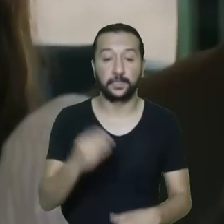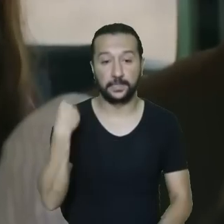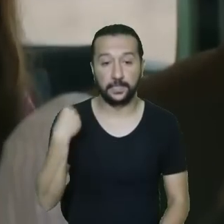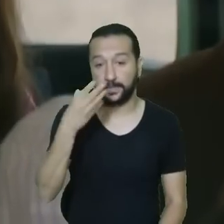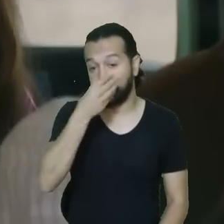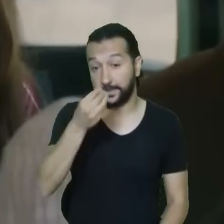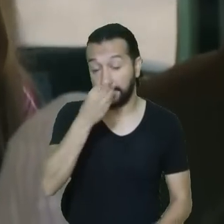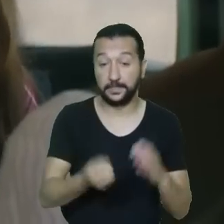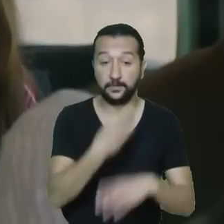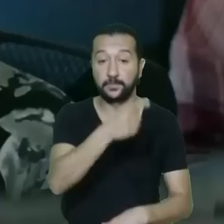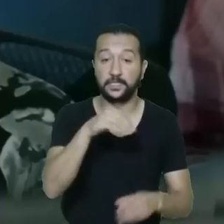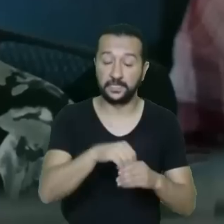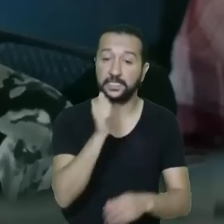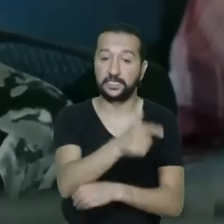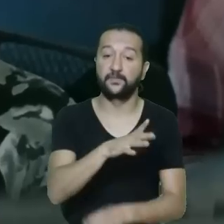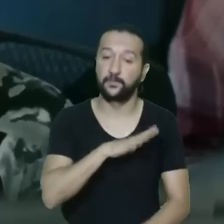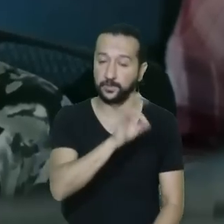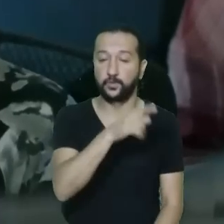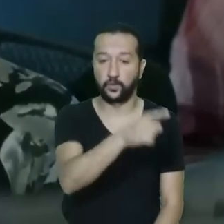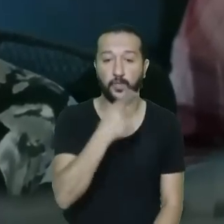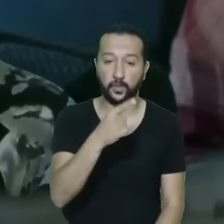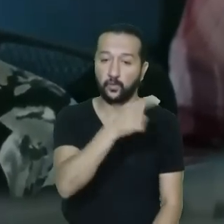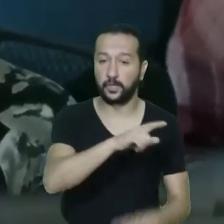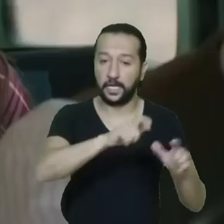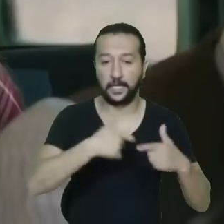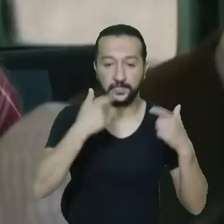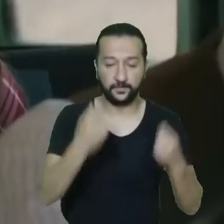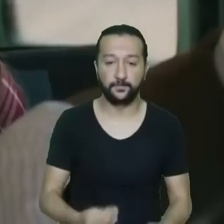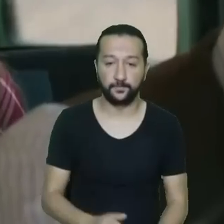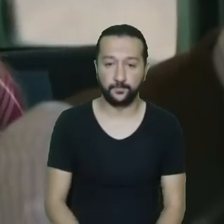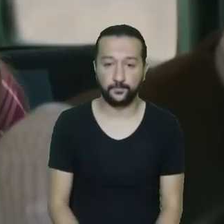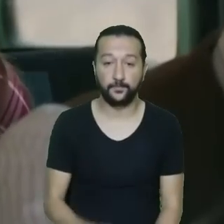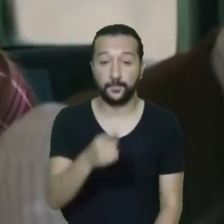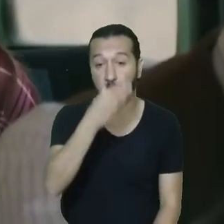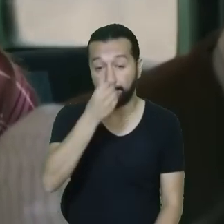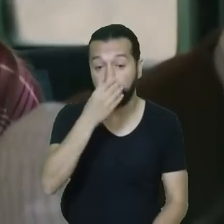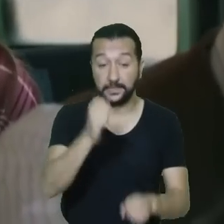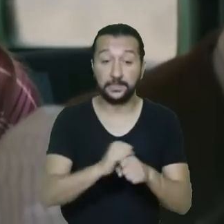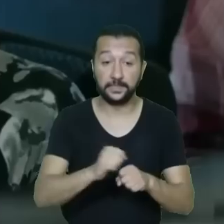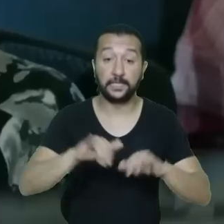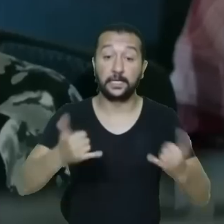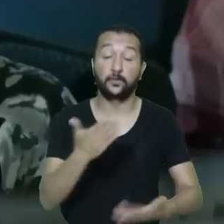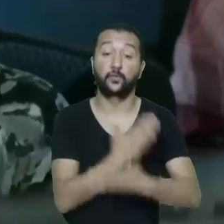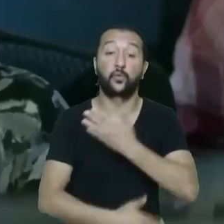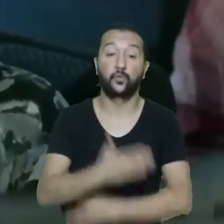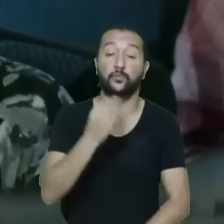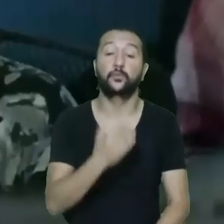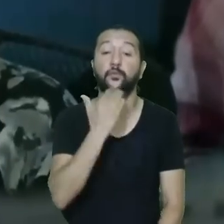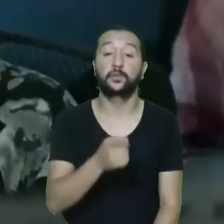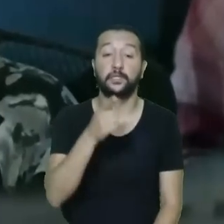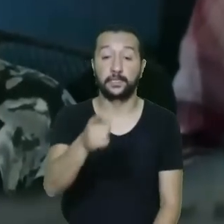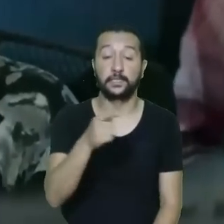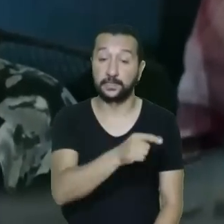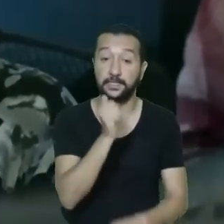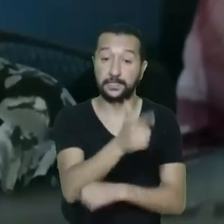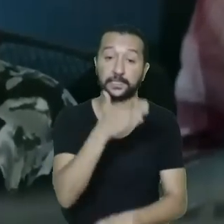Yeni bezler çıkmış. İyice de varmış diyorlar. Onlardan alacağım. Bez yıkamaktan yıldırdım zaten. Sen